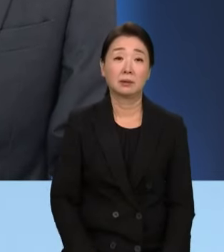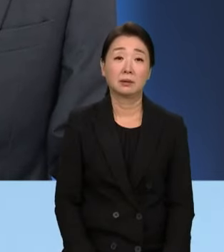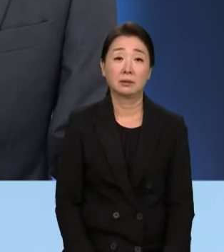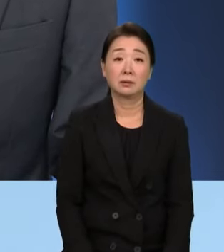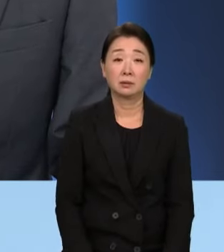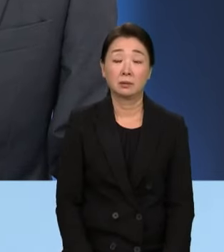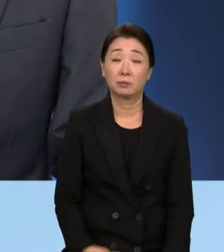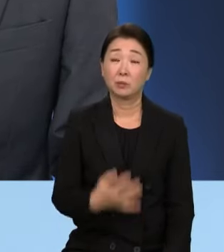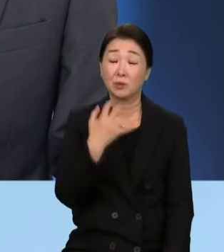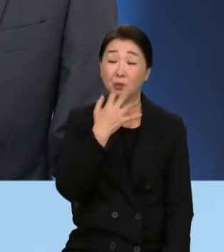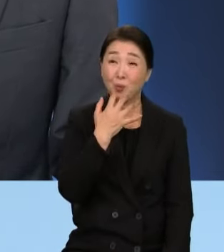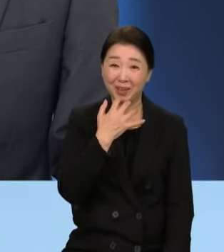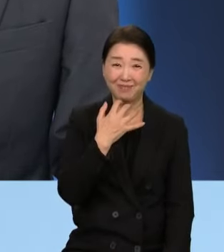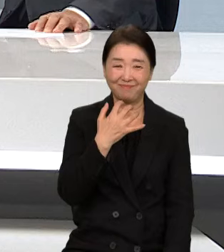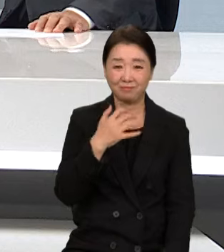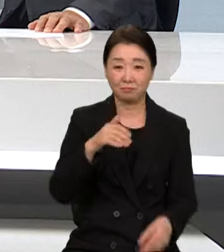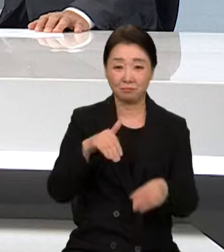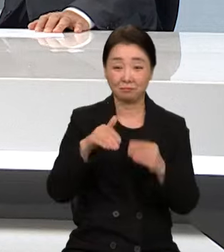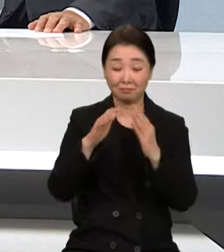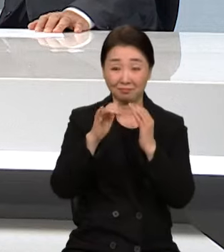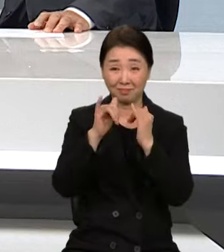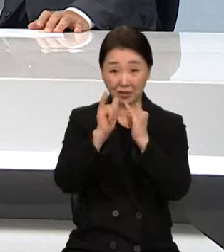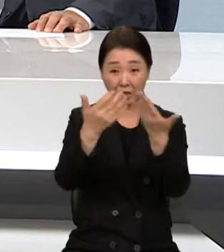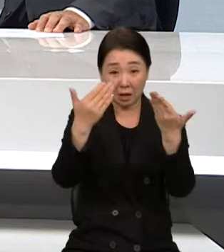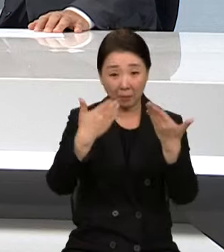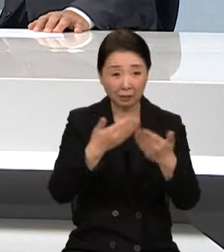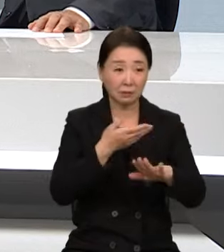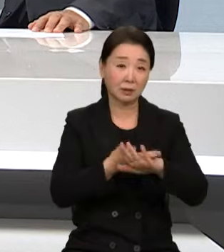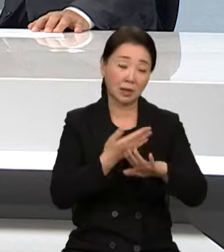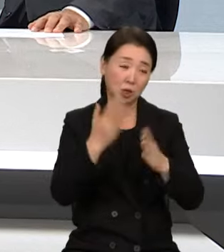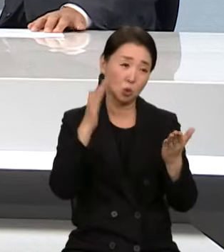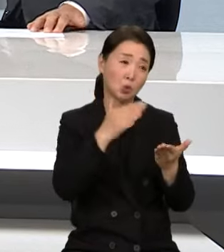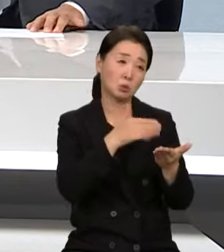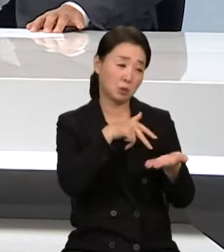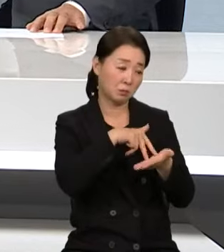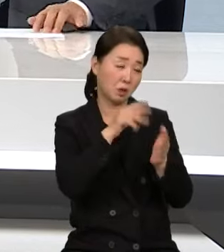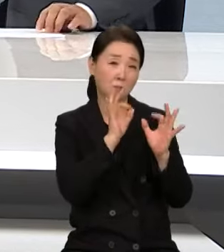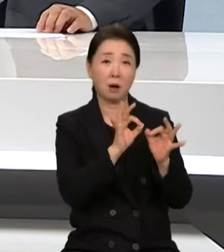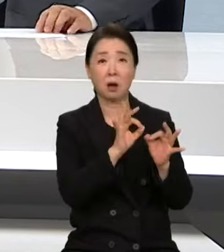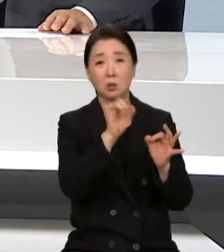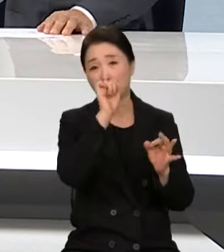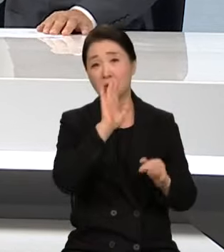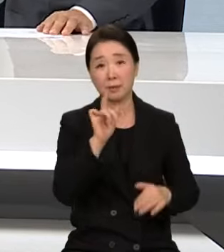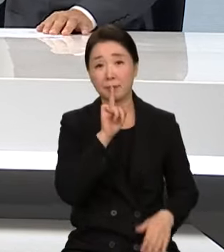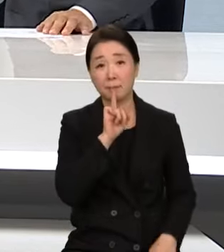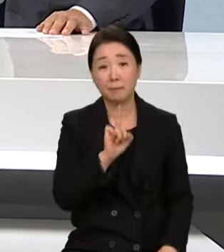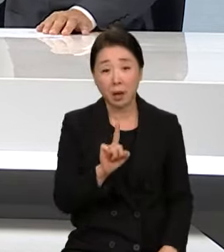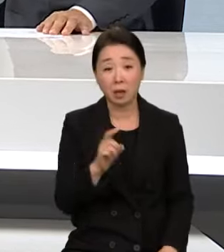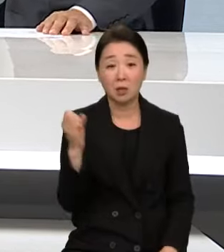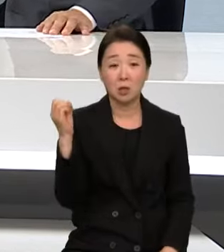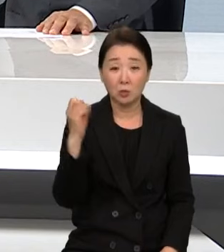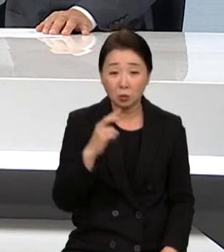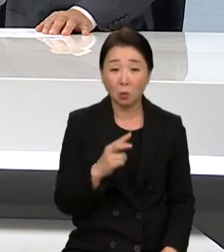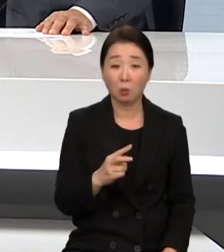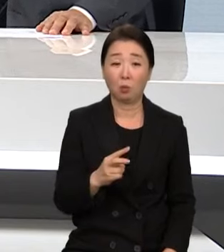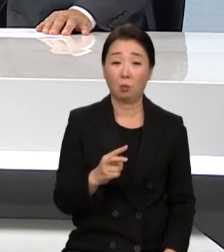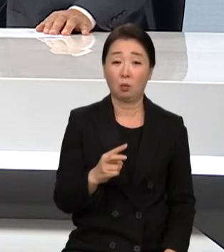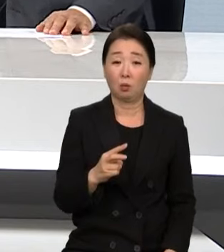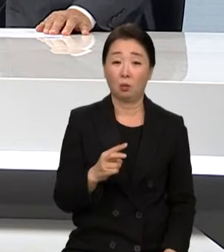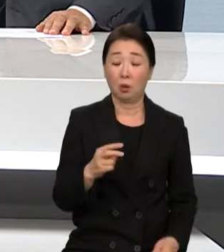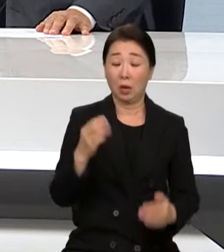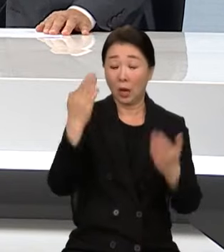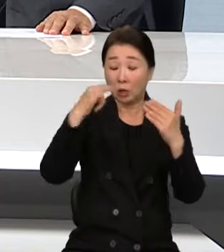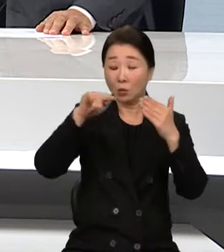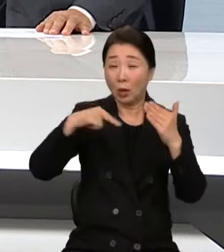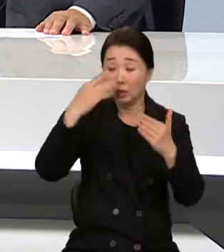노벨상을 받던 것과 별개로 청소년들에겐 좀 유해하다고 주장을 한 건데 이렇게 얘기도 있습니다 자 교회 성폭력이나 성폭력 행위